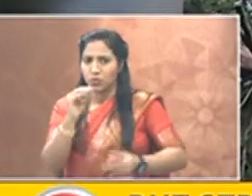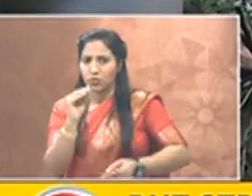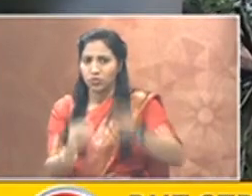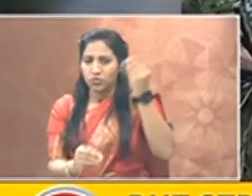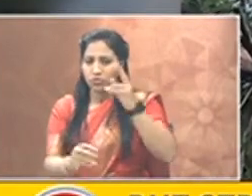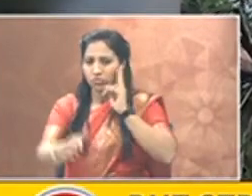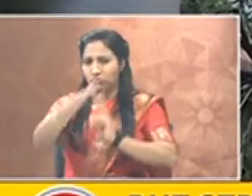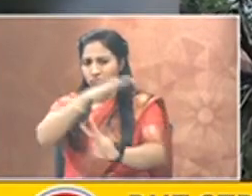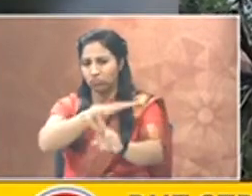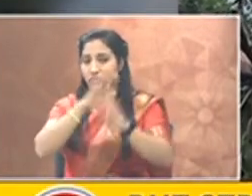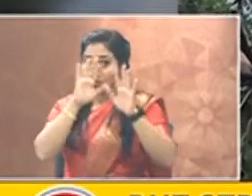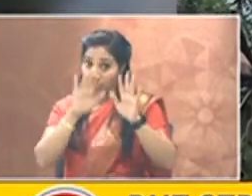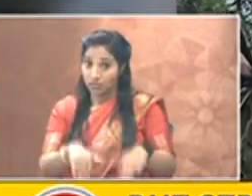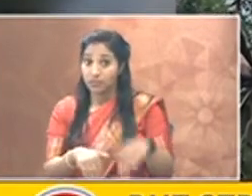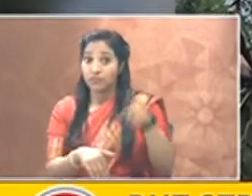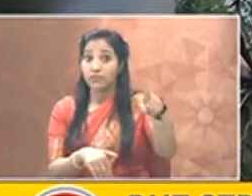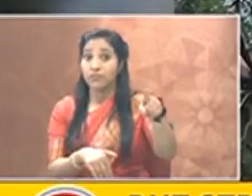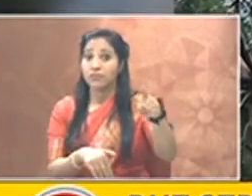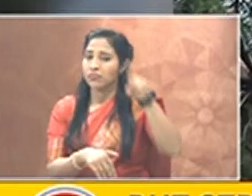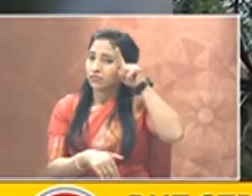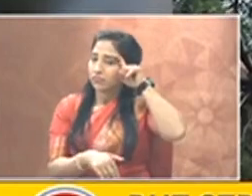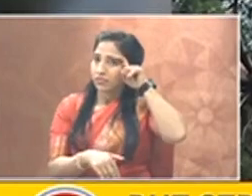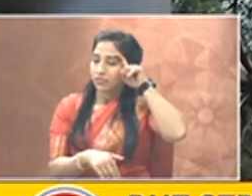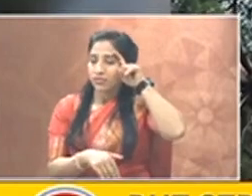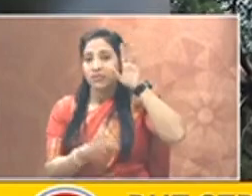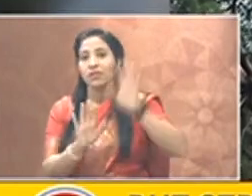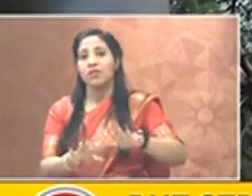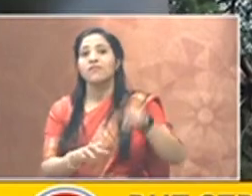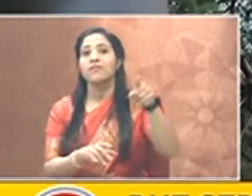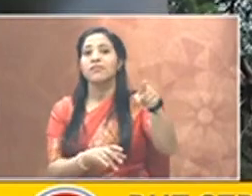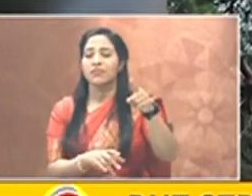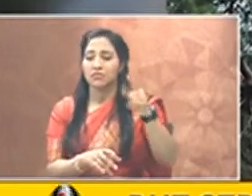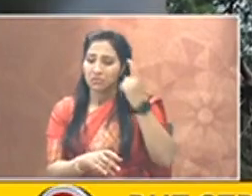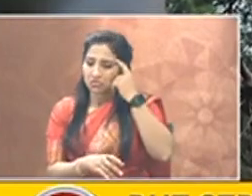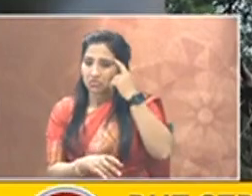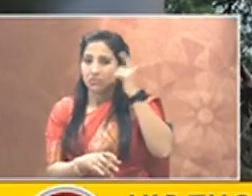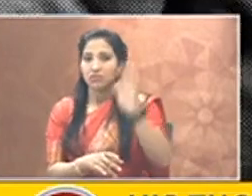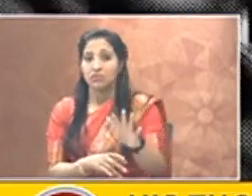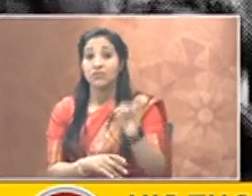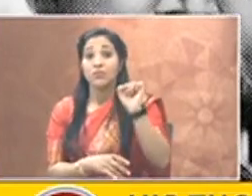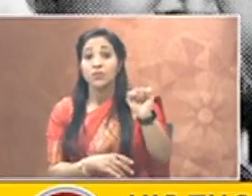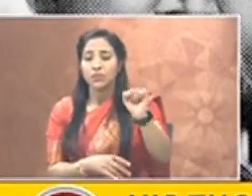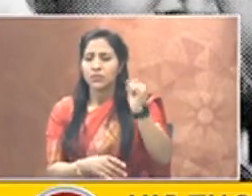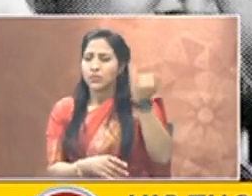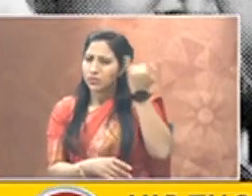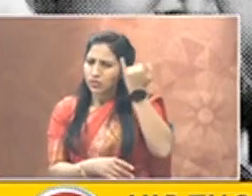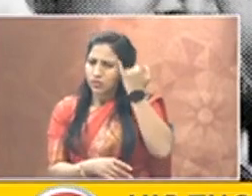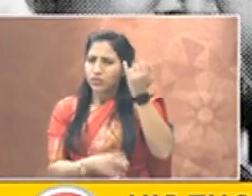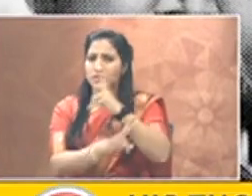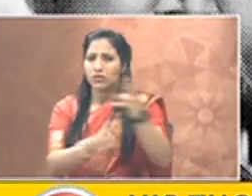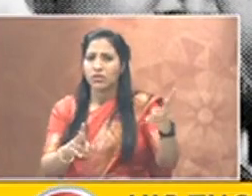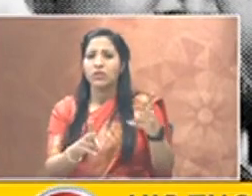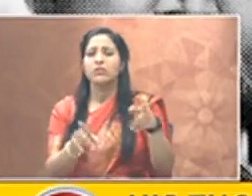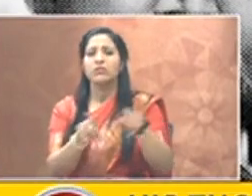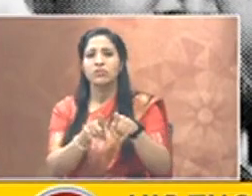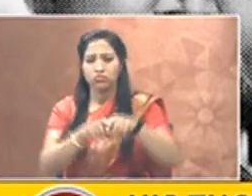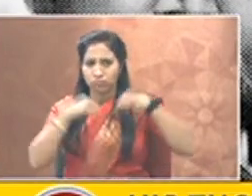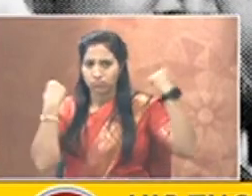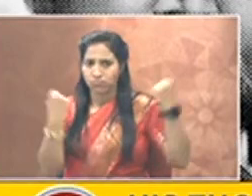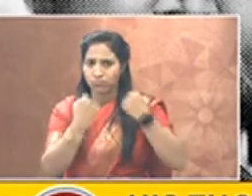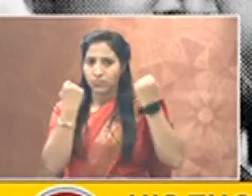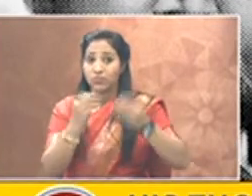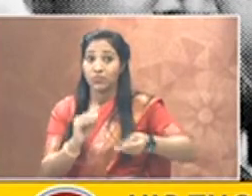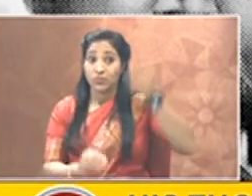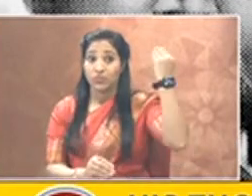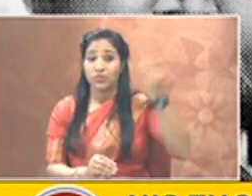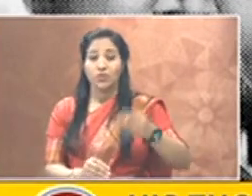का विजन भी उनके चिंतन का अहम हिस्सा था। उनके विचारों और उनके बलिदान ने